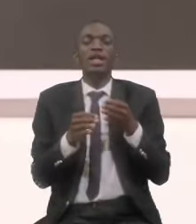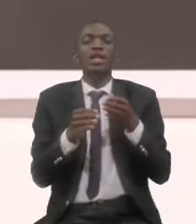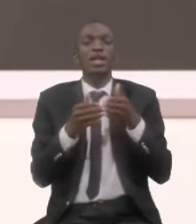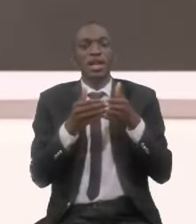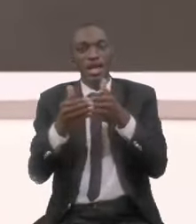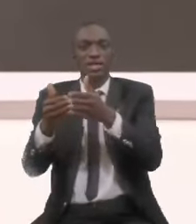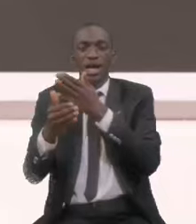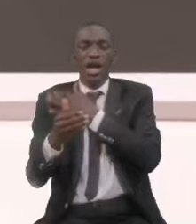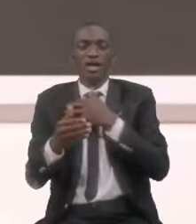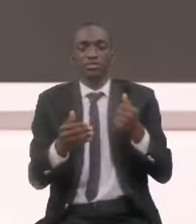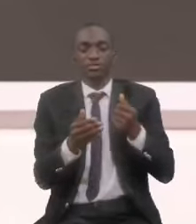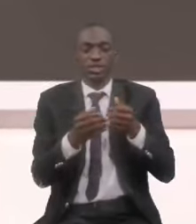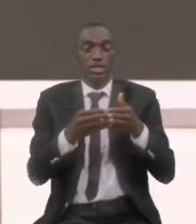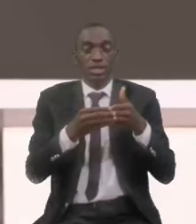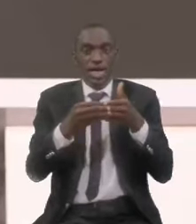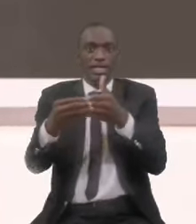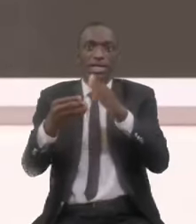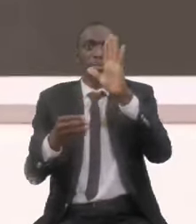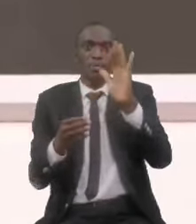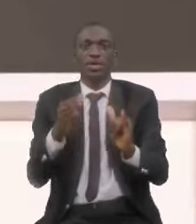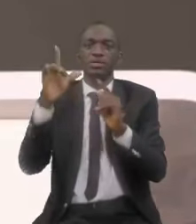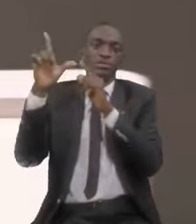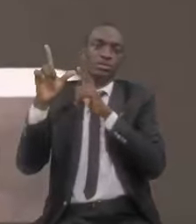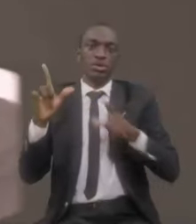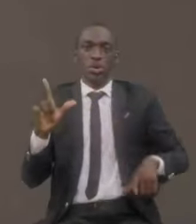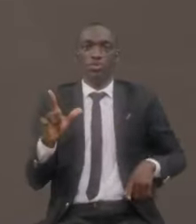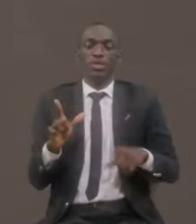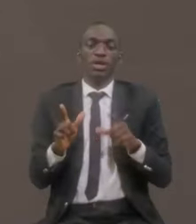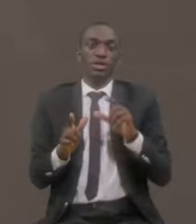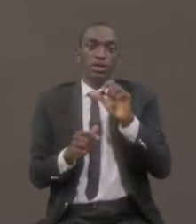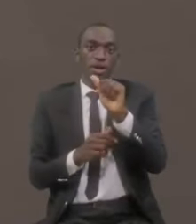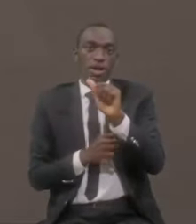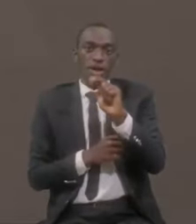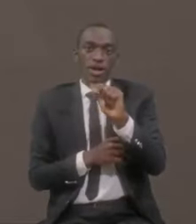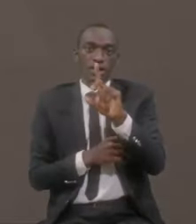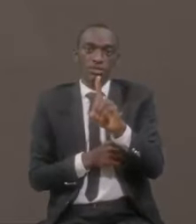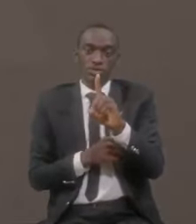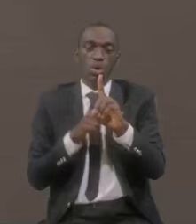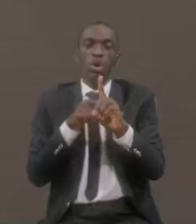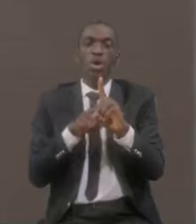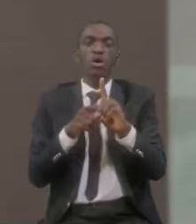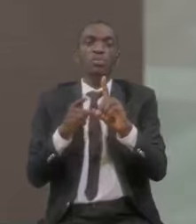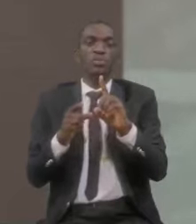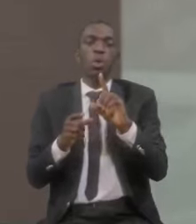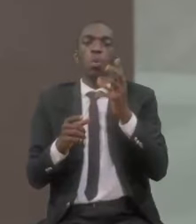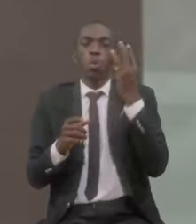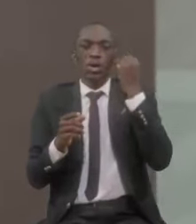Seigneur. André était décisif en prenant ses propres